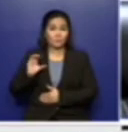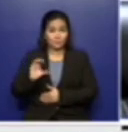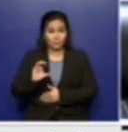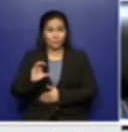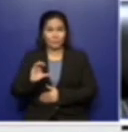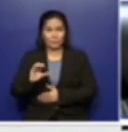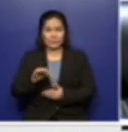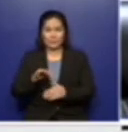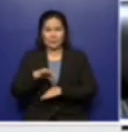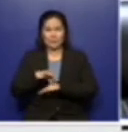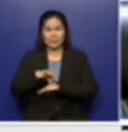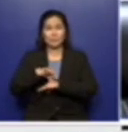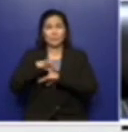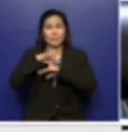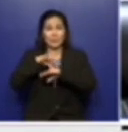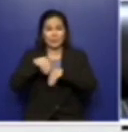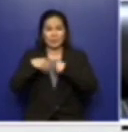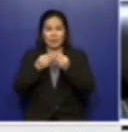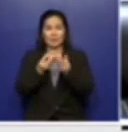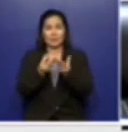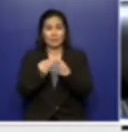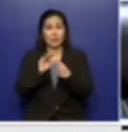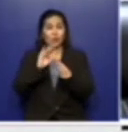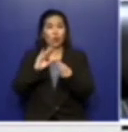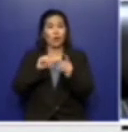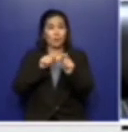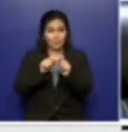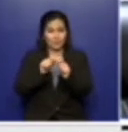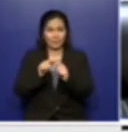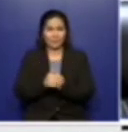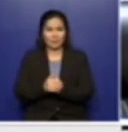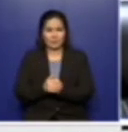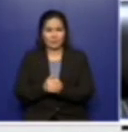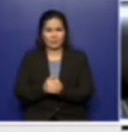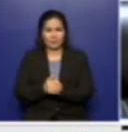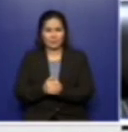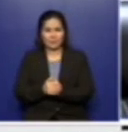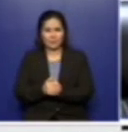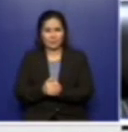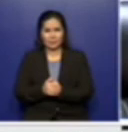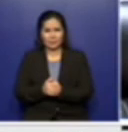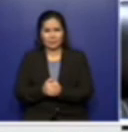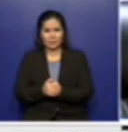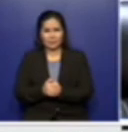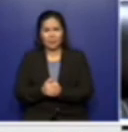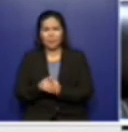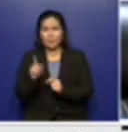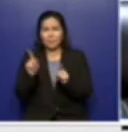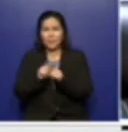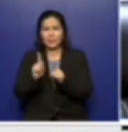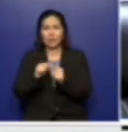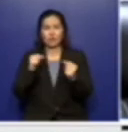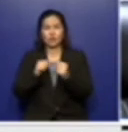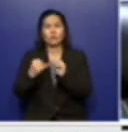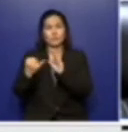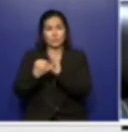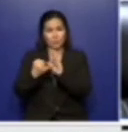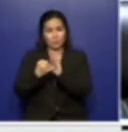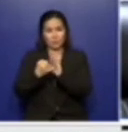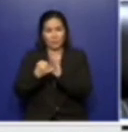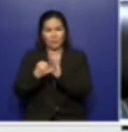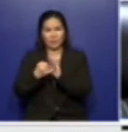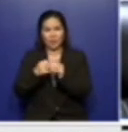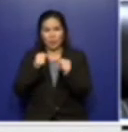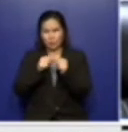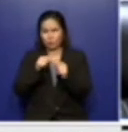ยกฐานะสำนักงานที่ดินจังหวัดที่ดินอำเภอขึ้นเป็นสำนักงานที่ดินจังหวัดเพื่อที่สนองความต้องการใน